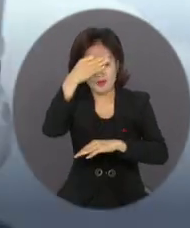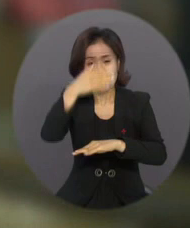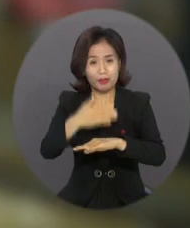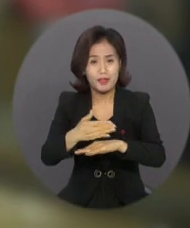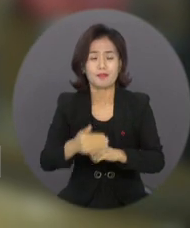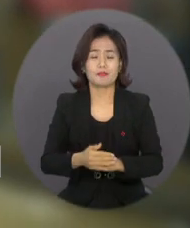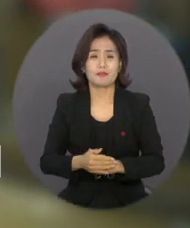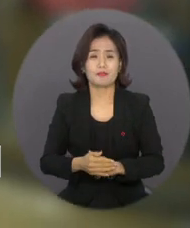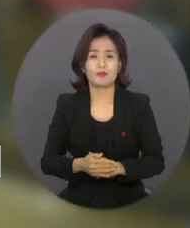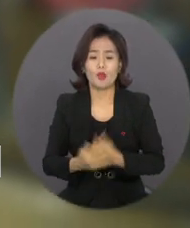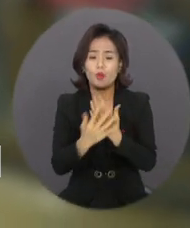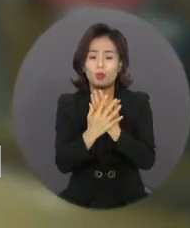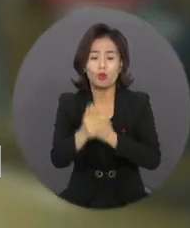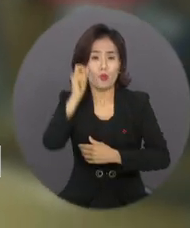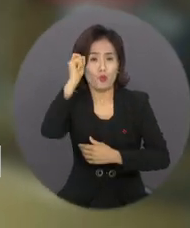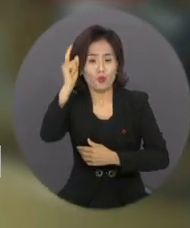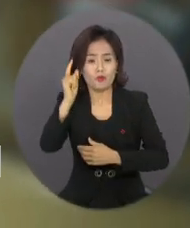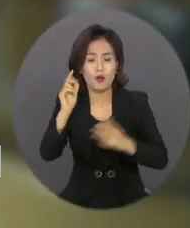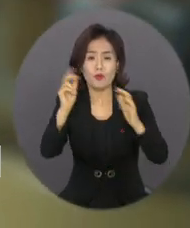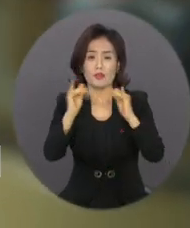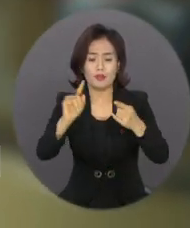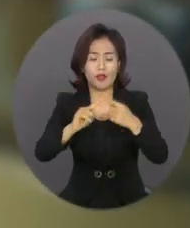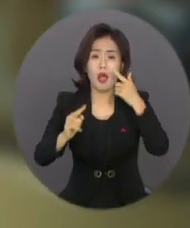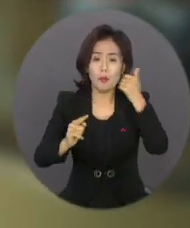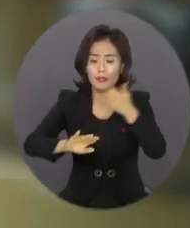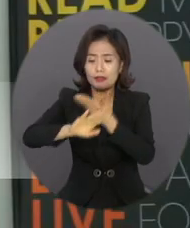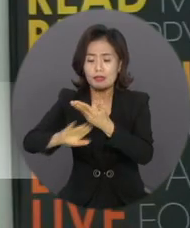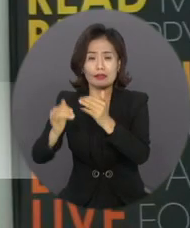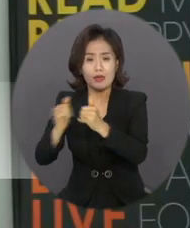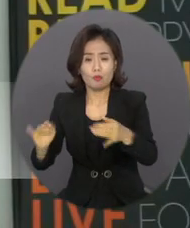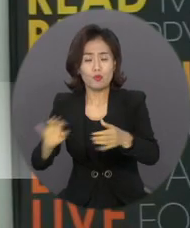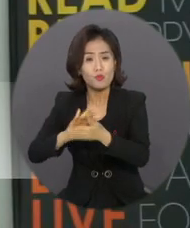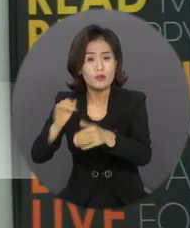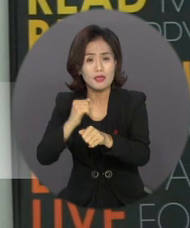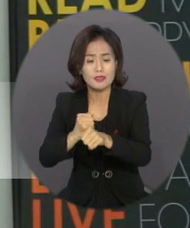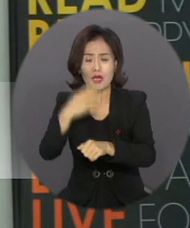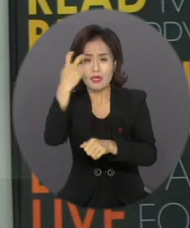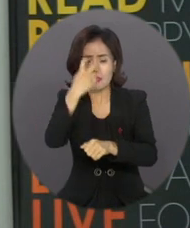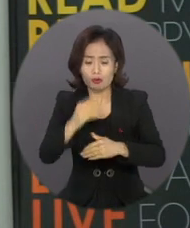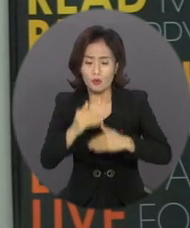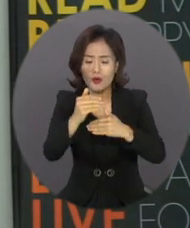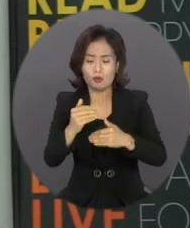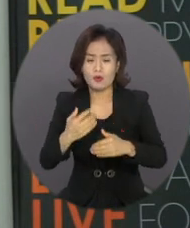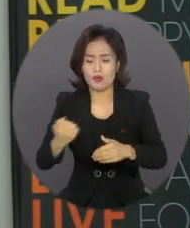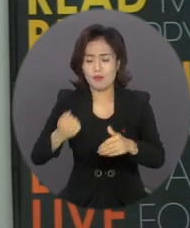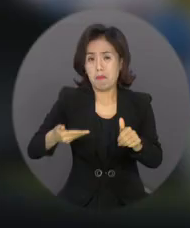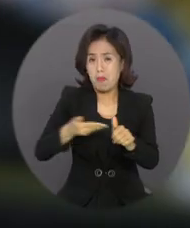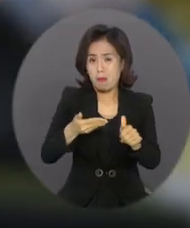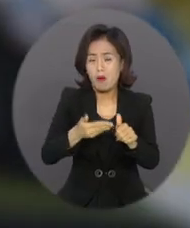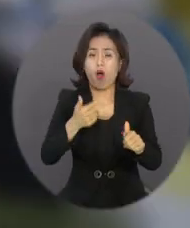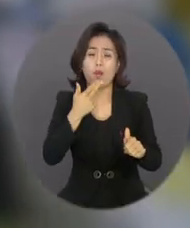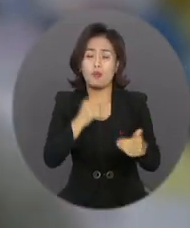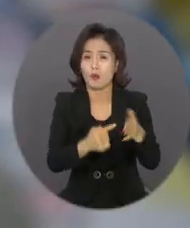죄송합니다 한편 대회 우승자 측은 아버지나 다른 인맥을 이용해 심사과정에 압력을 행사한 적이 없다는